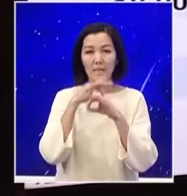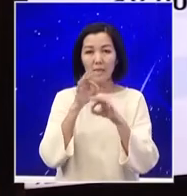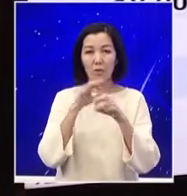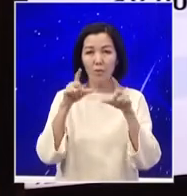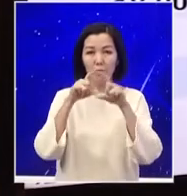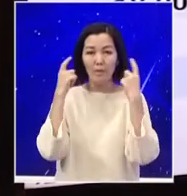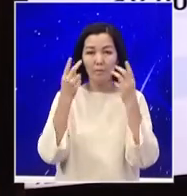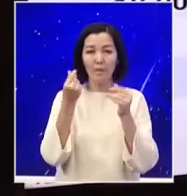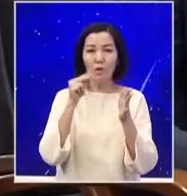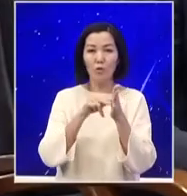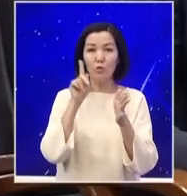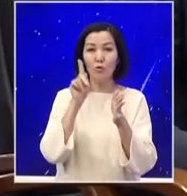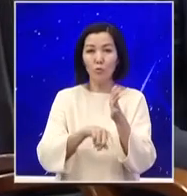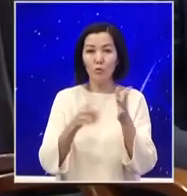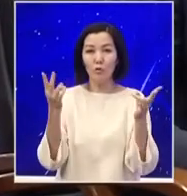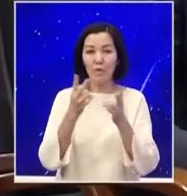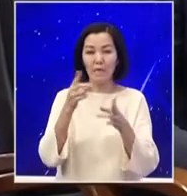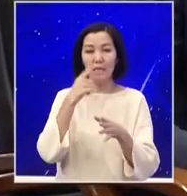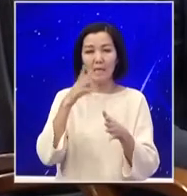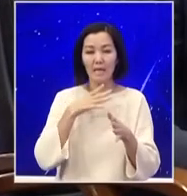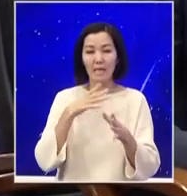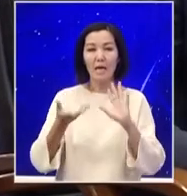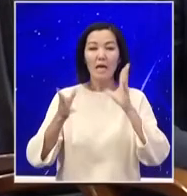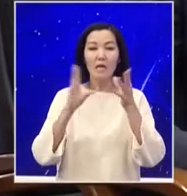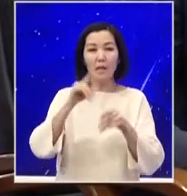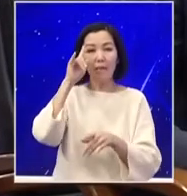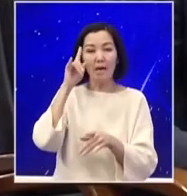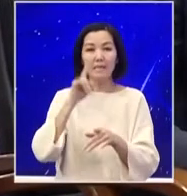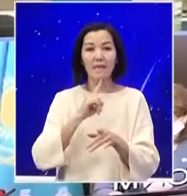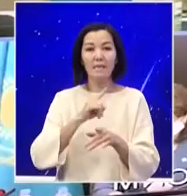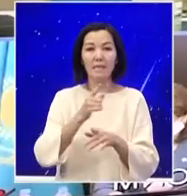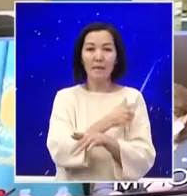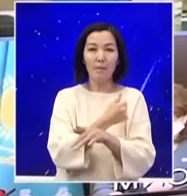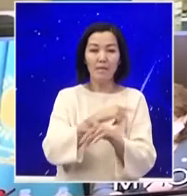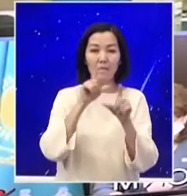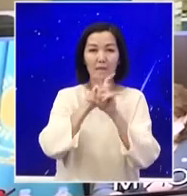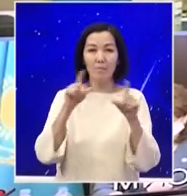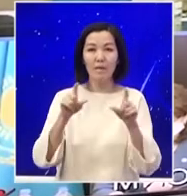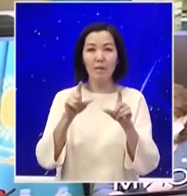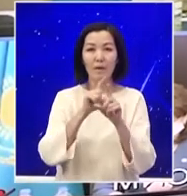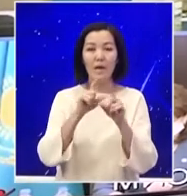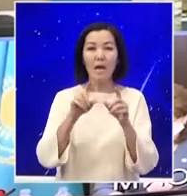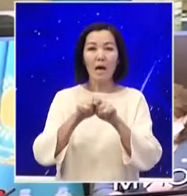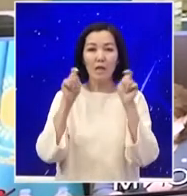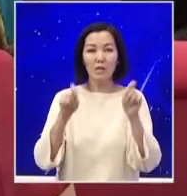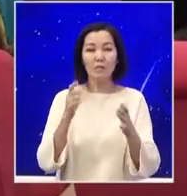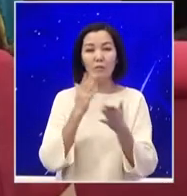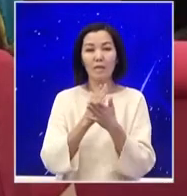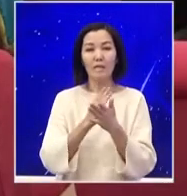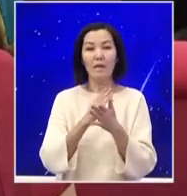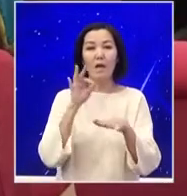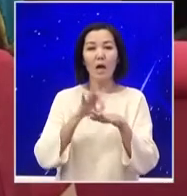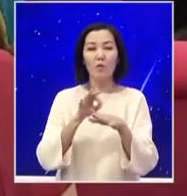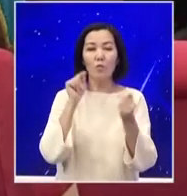бетперде ғынын қол жетімді ету керек екенін айтты. Жалпы Қазақстанда медициналық мекемелер қатары толығып жатыр. Коронавируспен